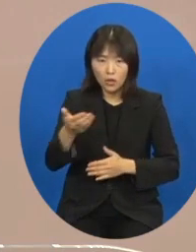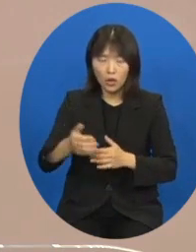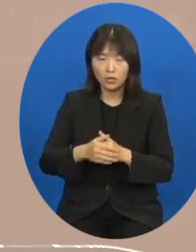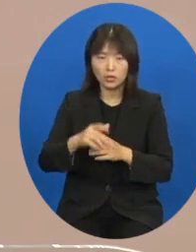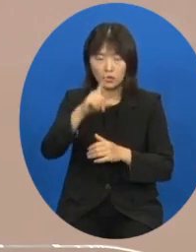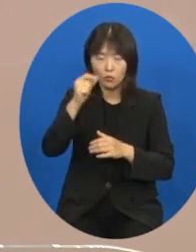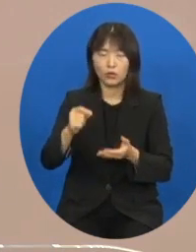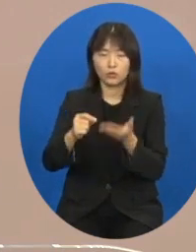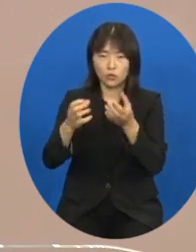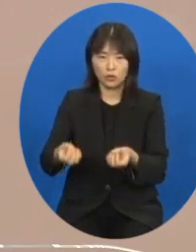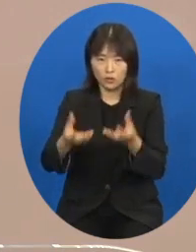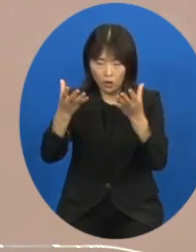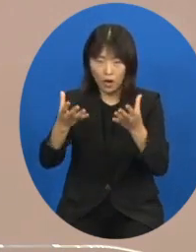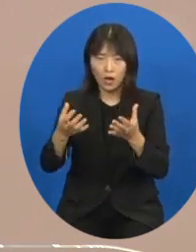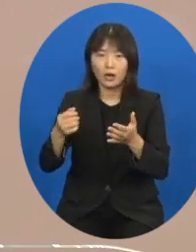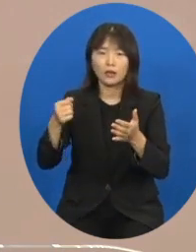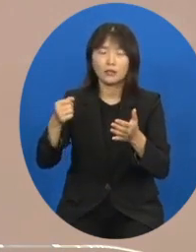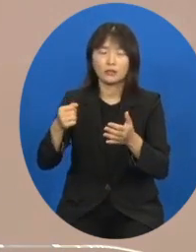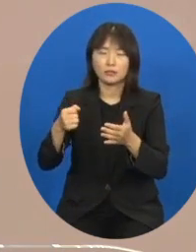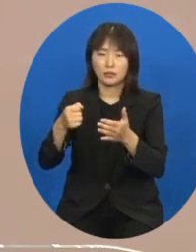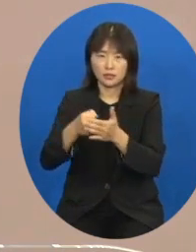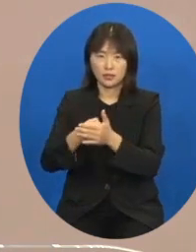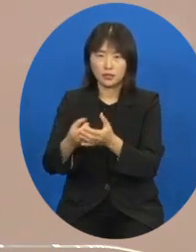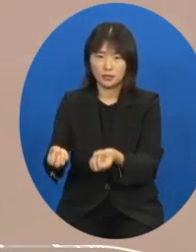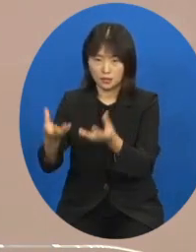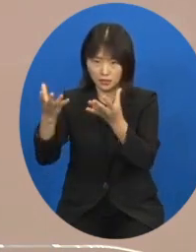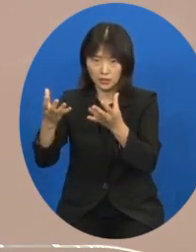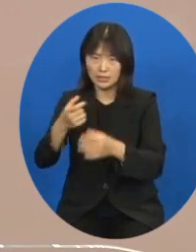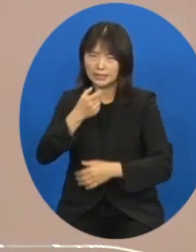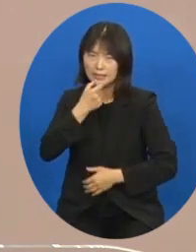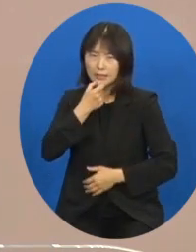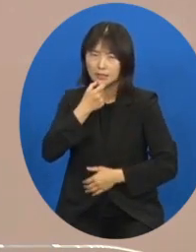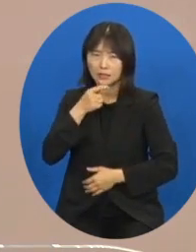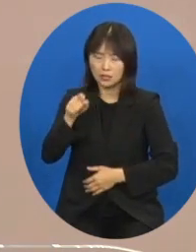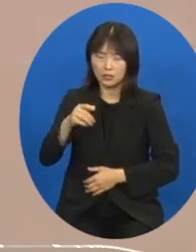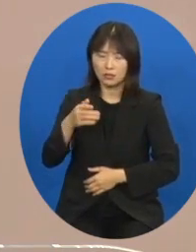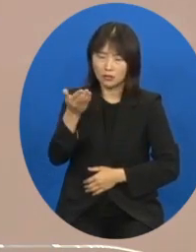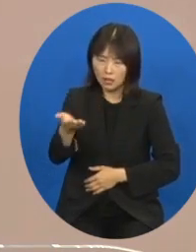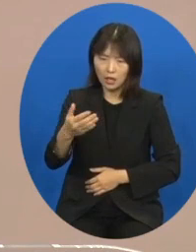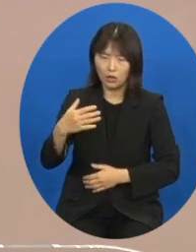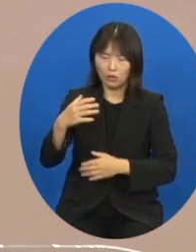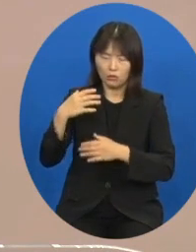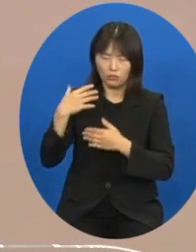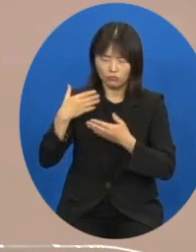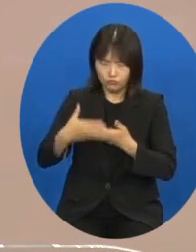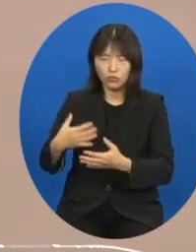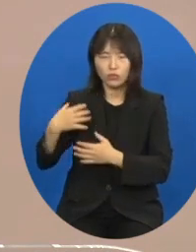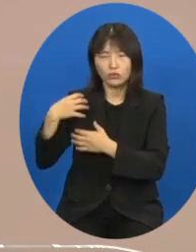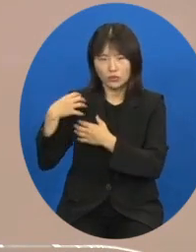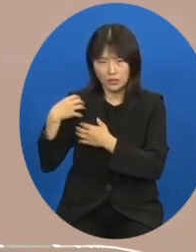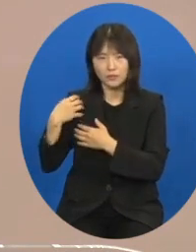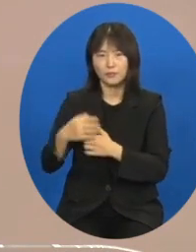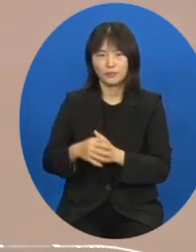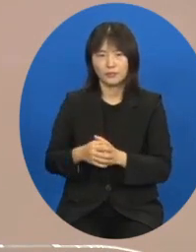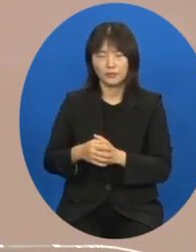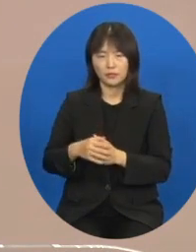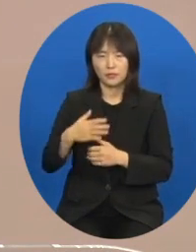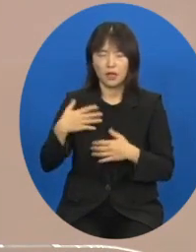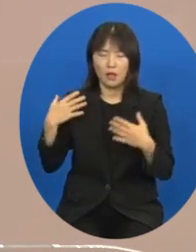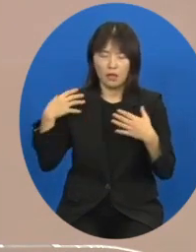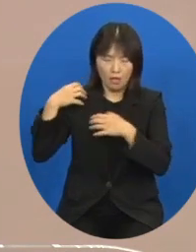월삭과 정한 절기를 싫어하나니 그것이 내게 무거운 짐이라. 내가 지기에